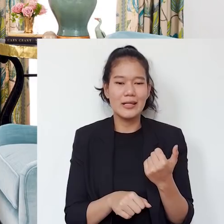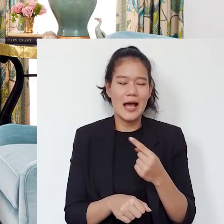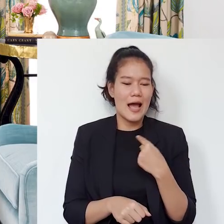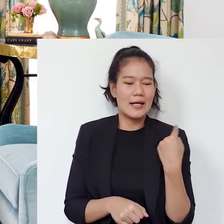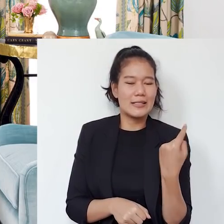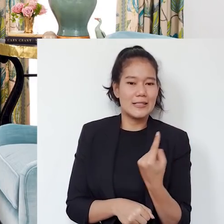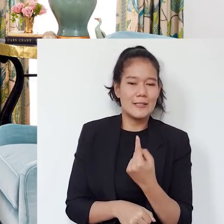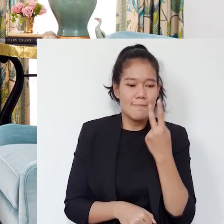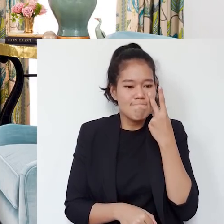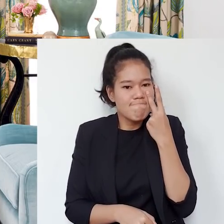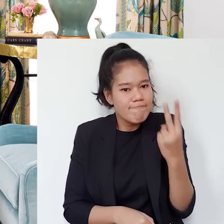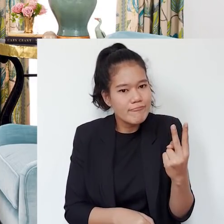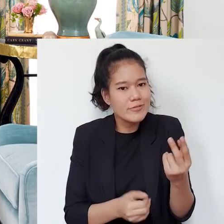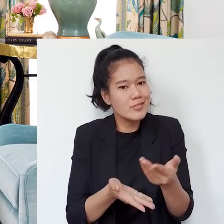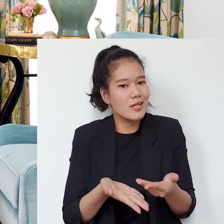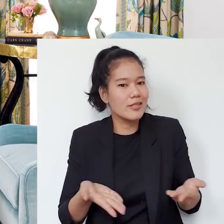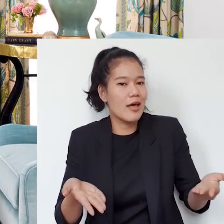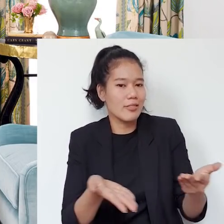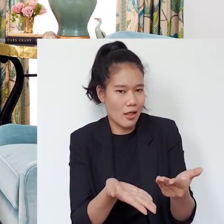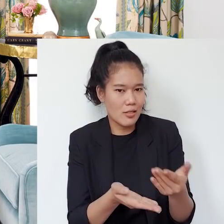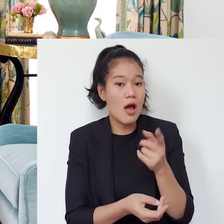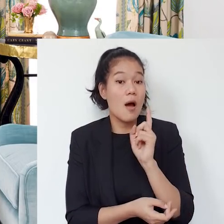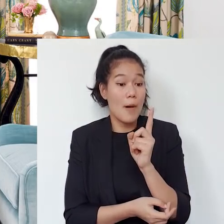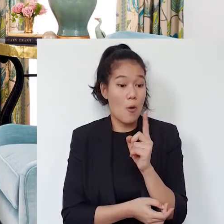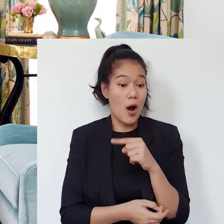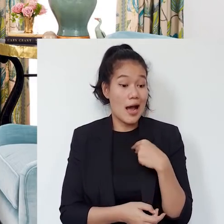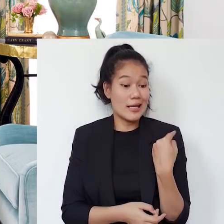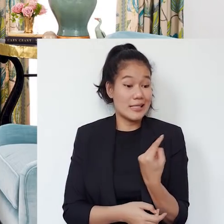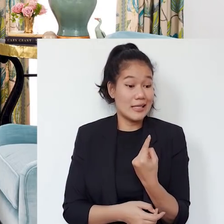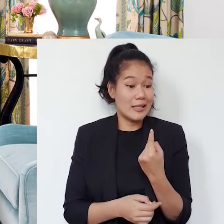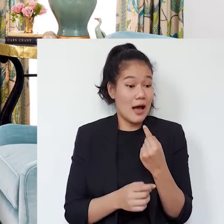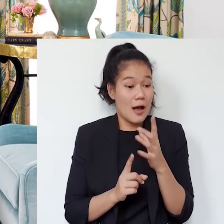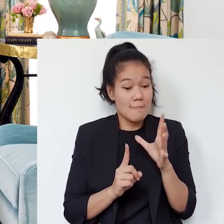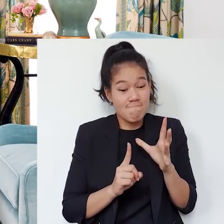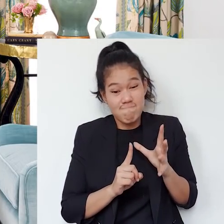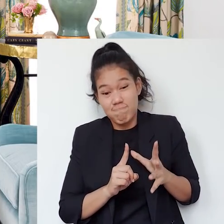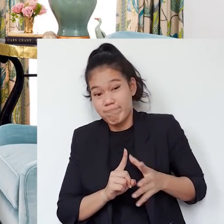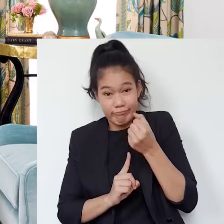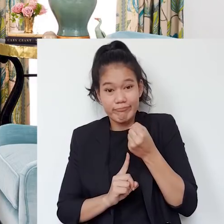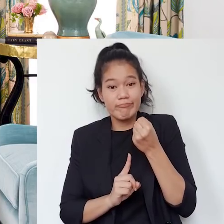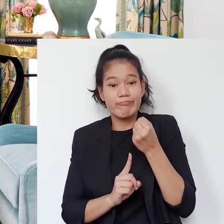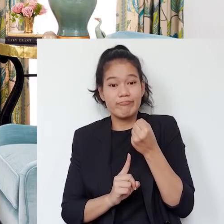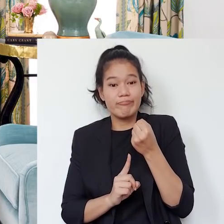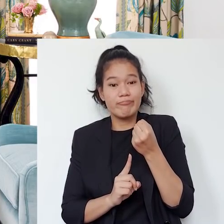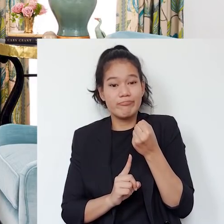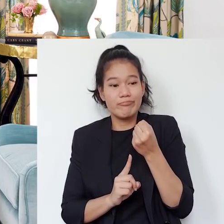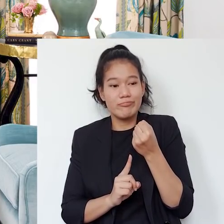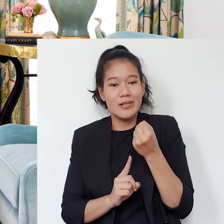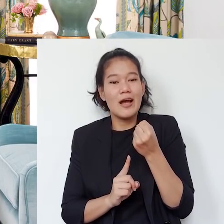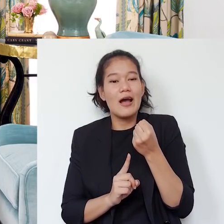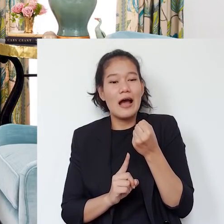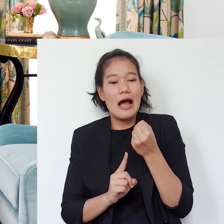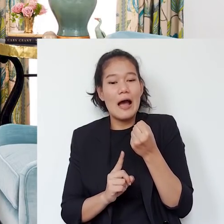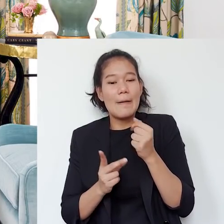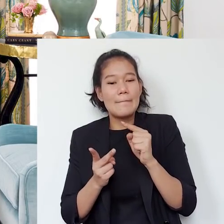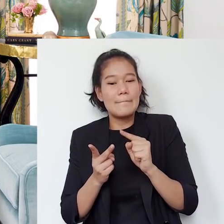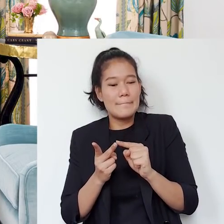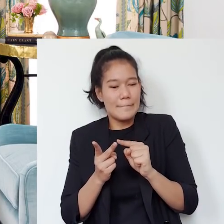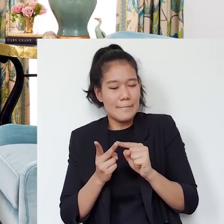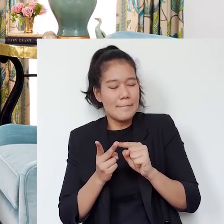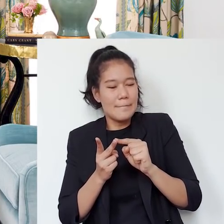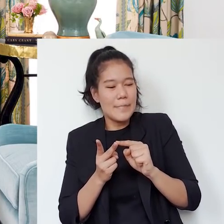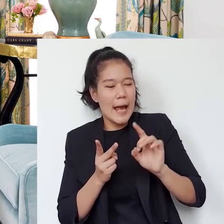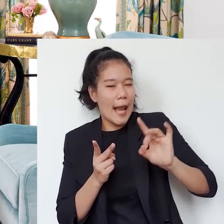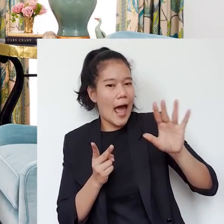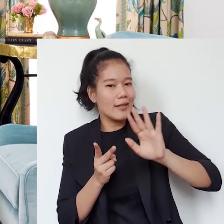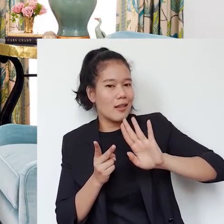dengan kenyataan bahwa ketika kita menggenggam sesuatu, kita mungkin melepaskan yang lain. Ketika